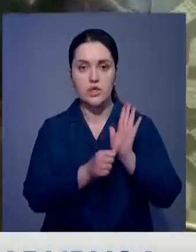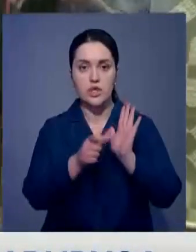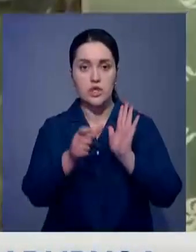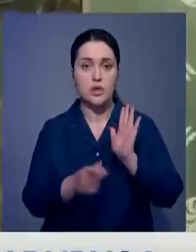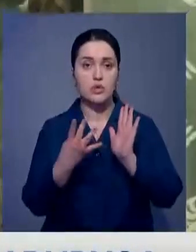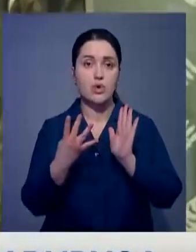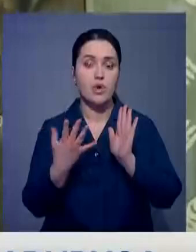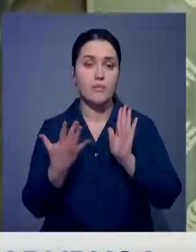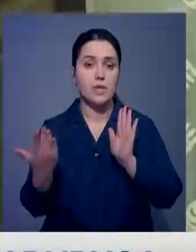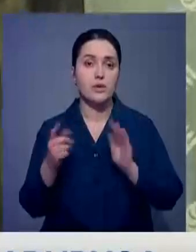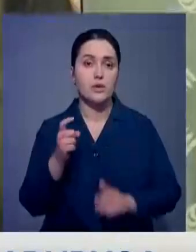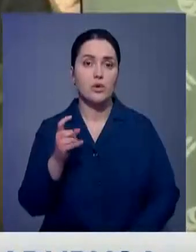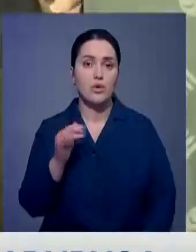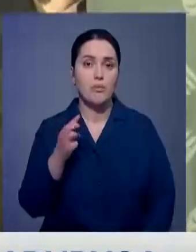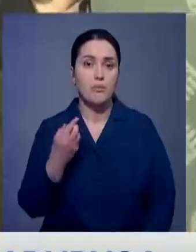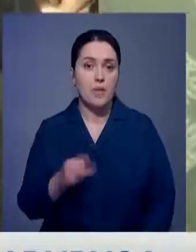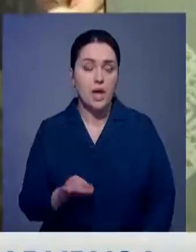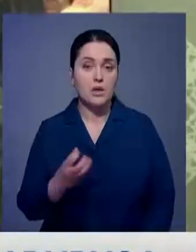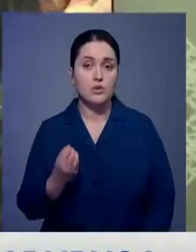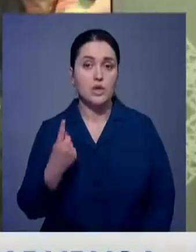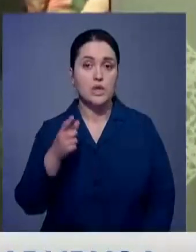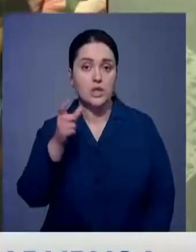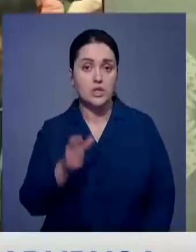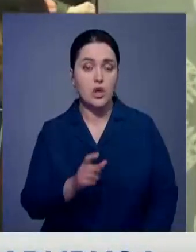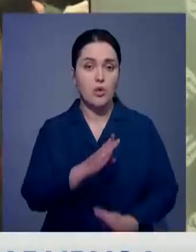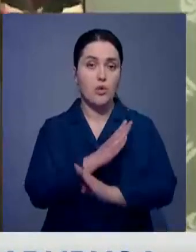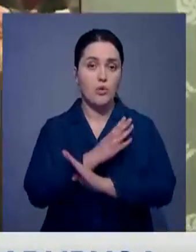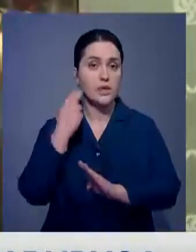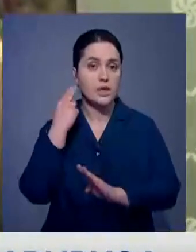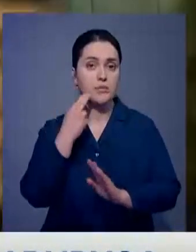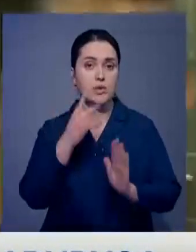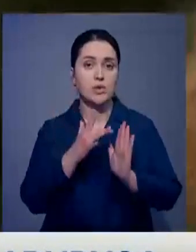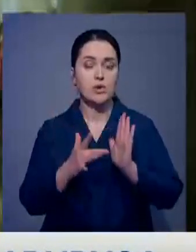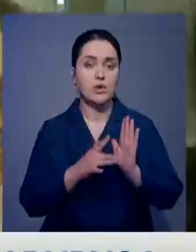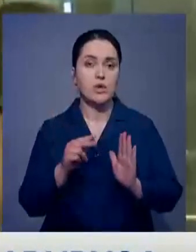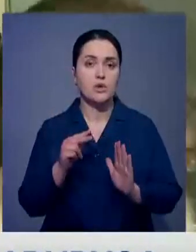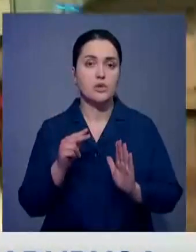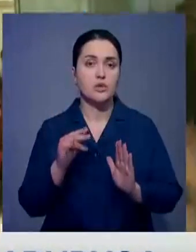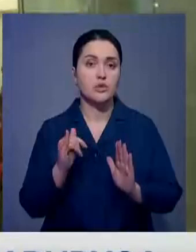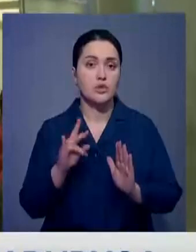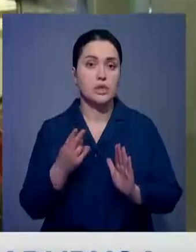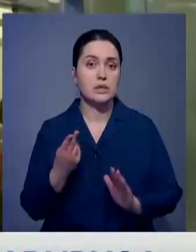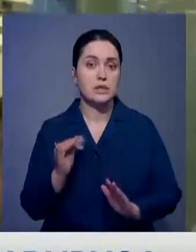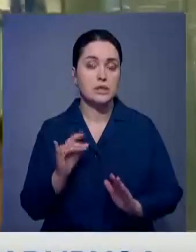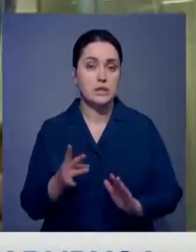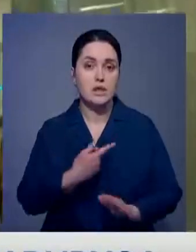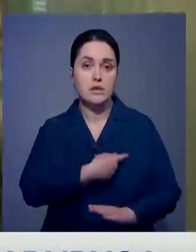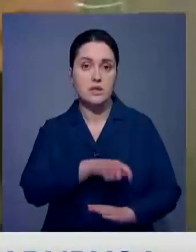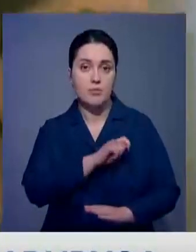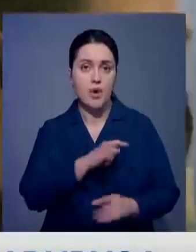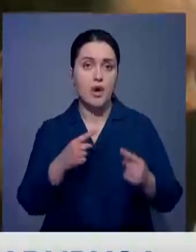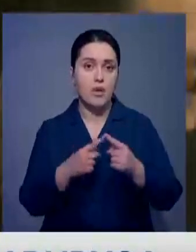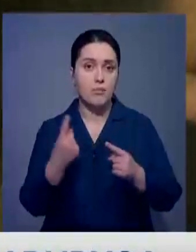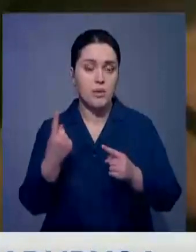человек, 45 – жители провинции Хубэй. Еще один человек скончался в китайском городе Чунцин. Между тем, в Испании подтвердили